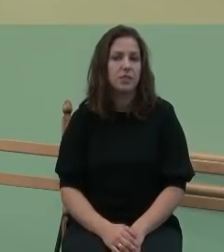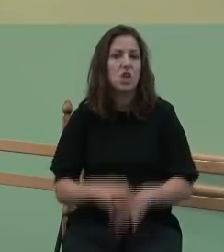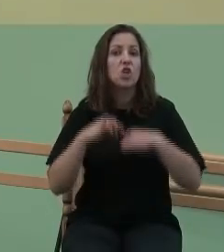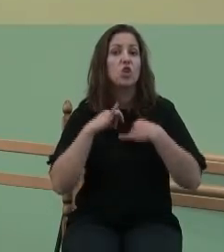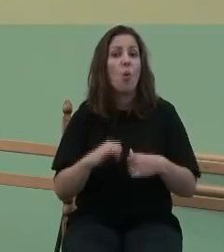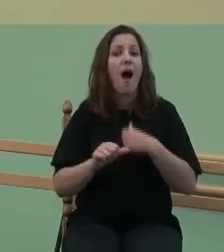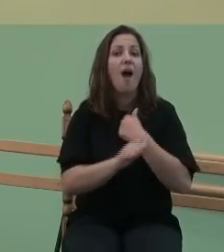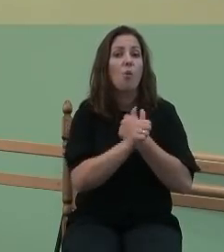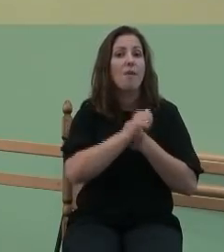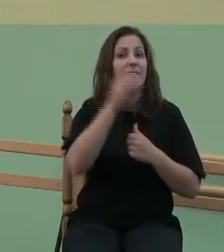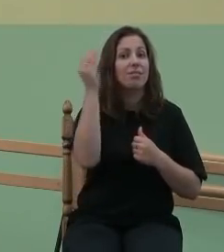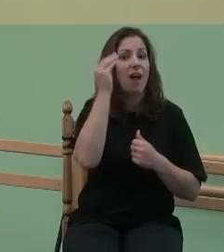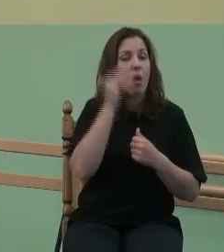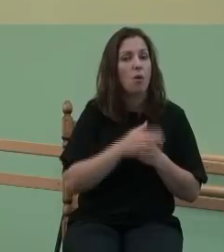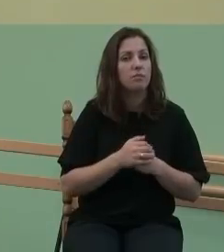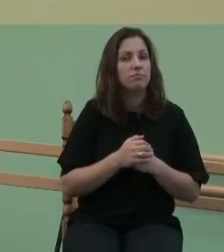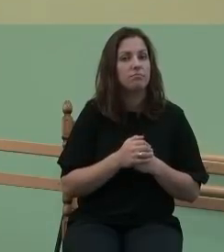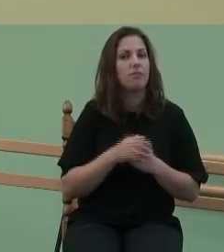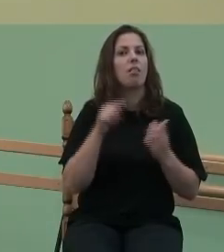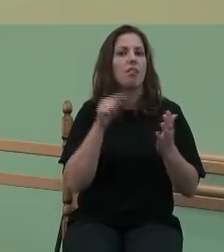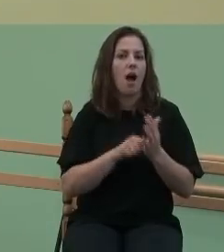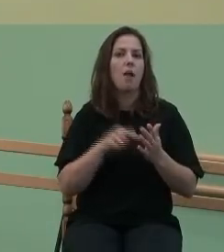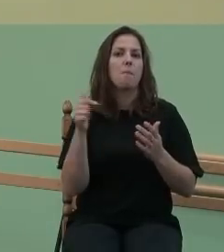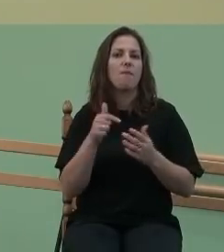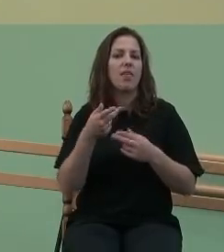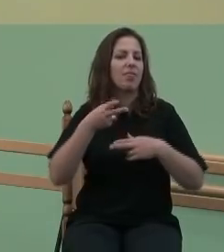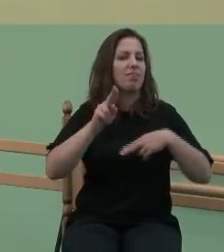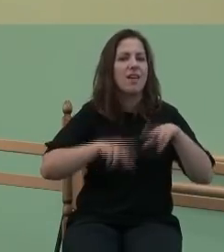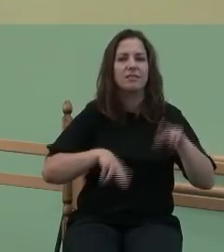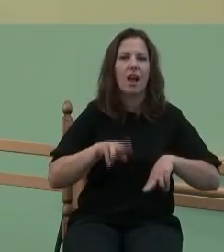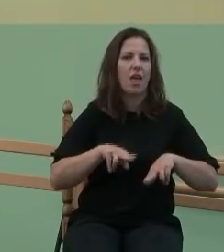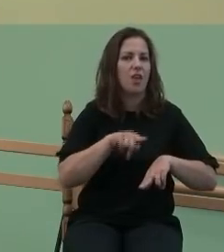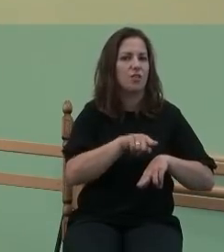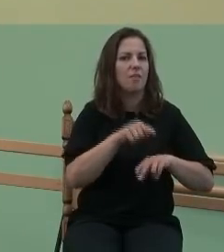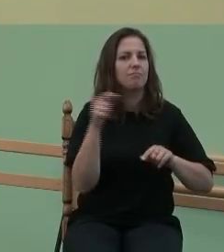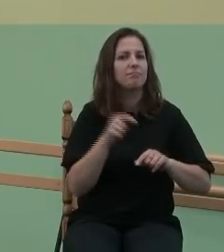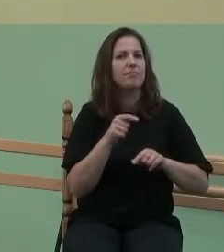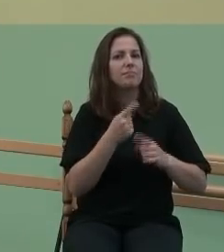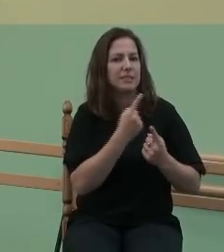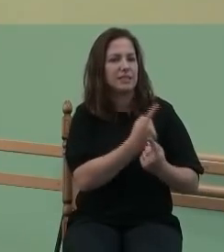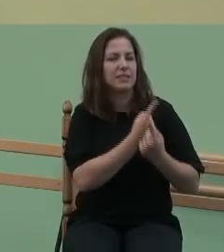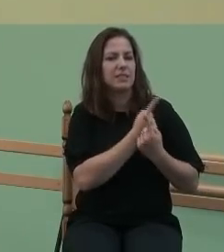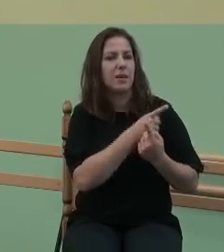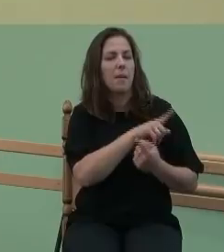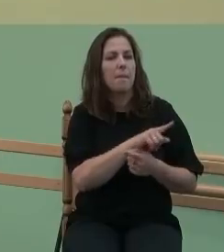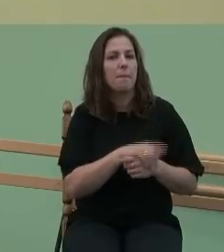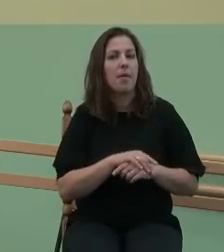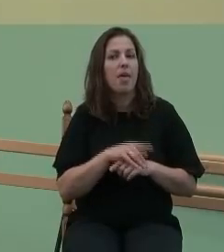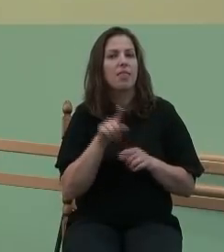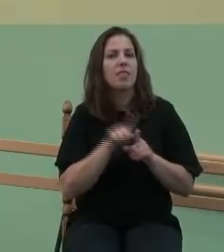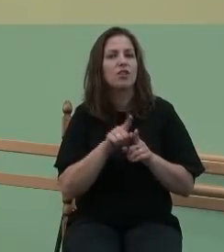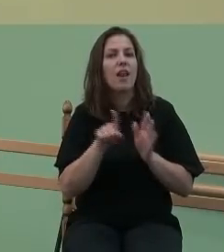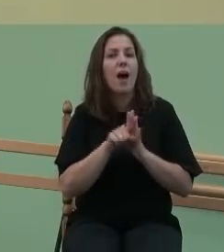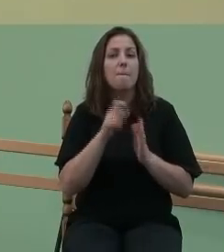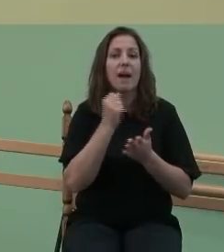Siła argumentu nauki, no ta powinna być niezależna, ta powinna być zobiektywizowana. Też na